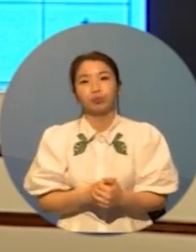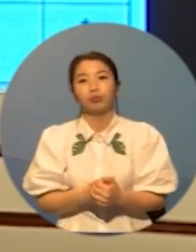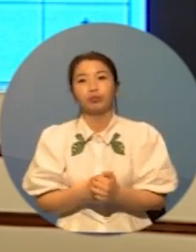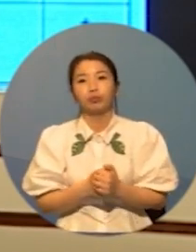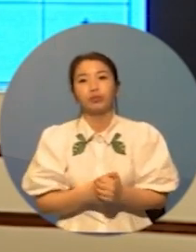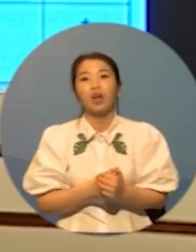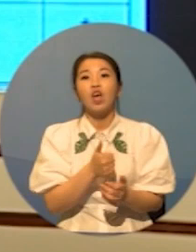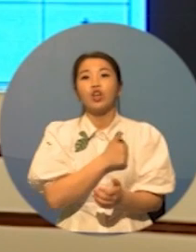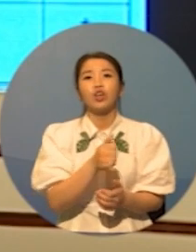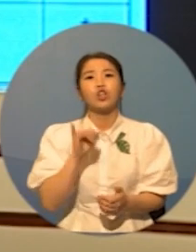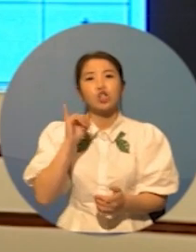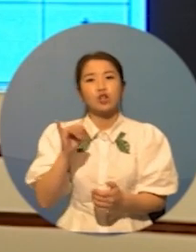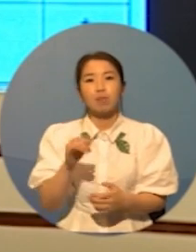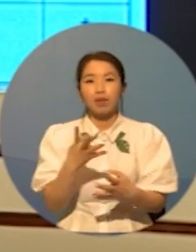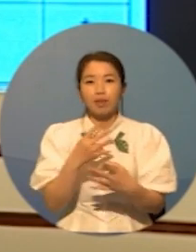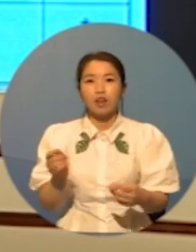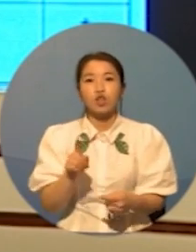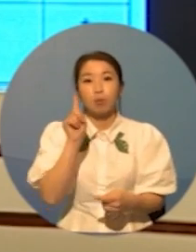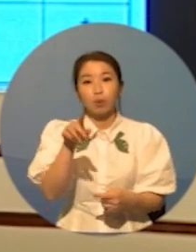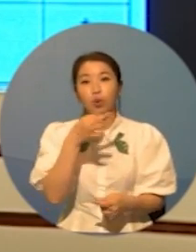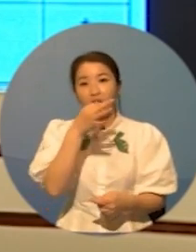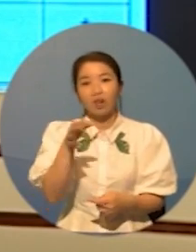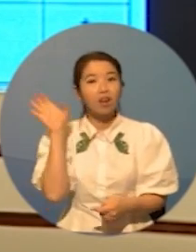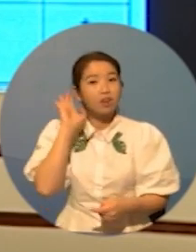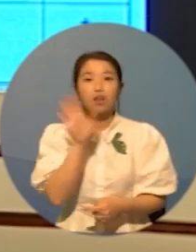Ең жаман нәрсе біреудің айтқан тыңламау.